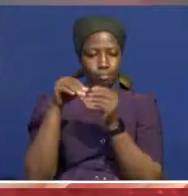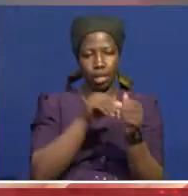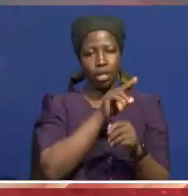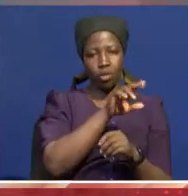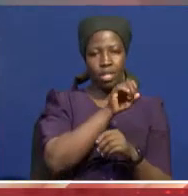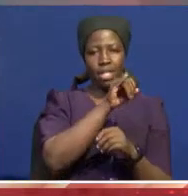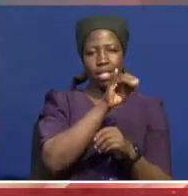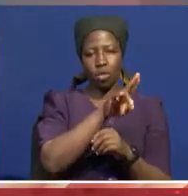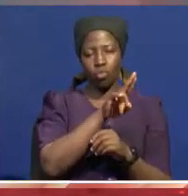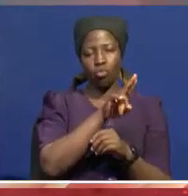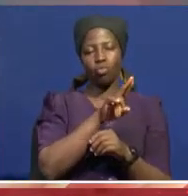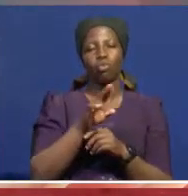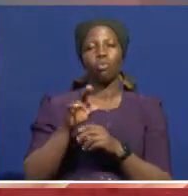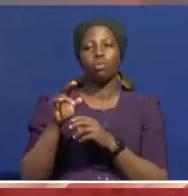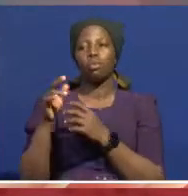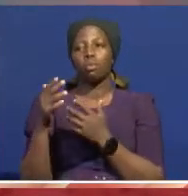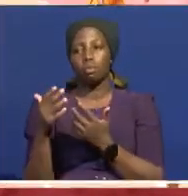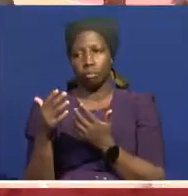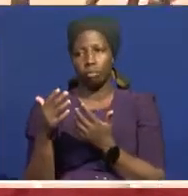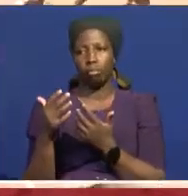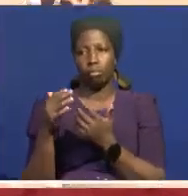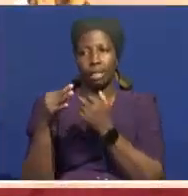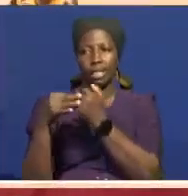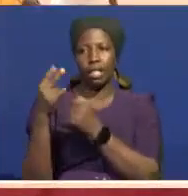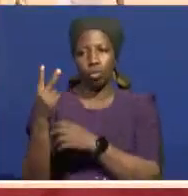alama 82 kwa 56.